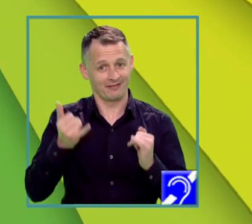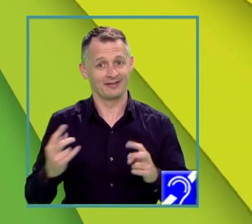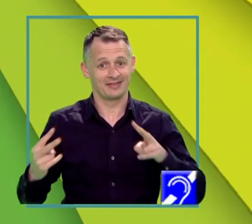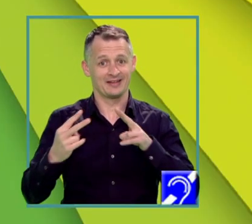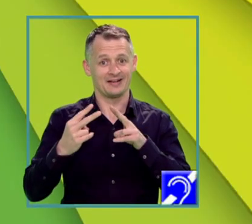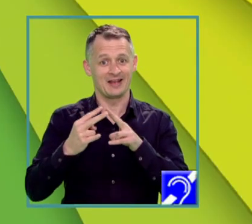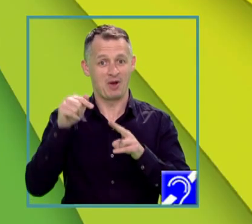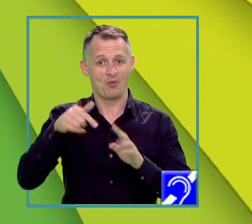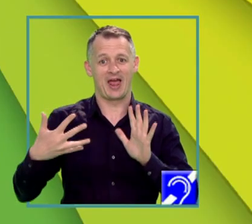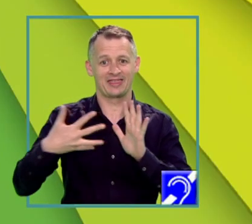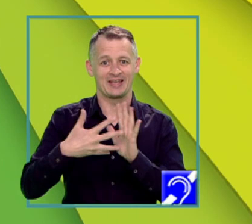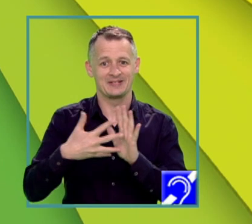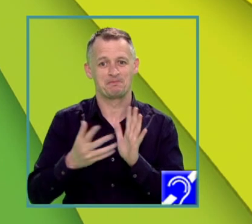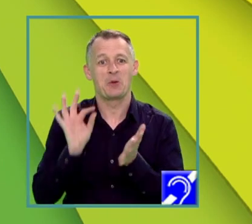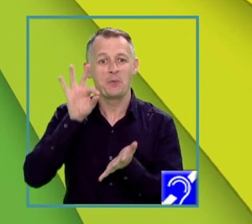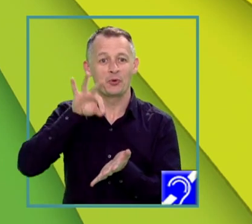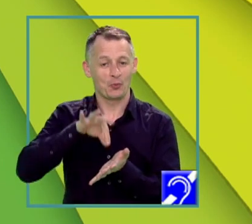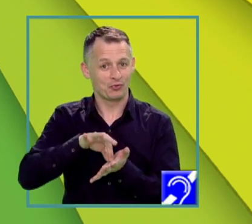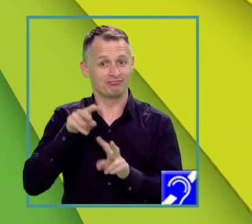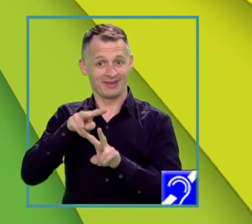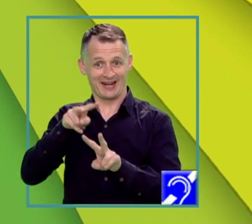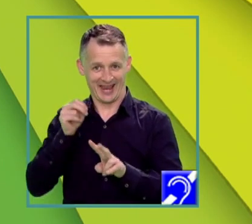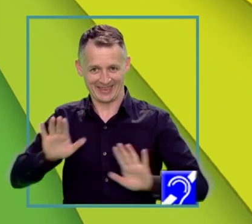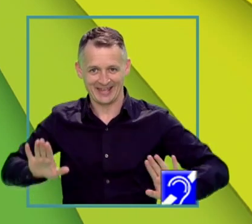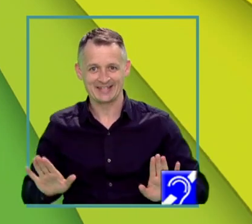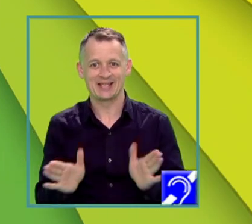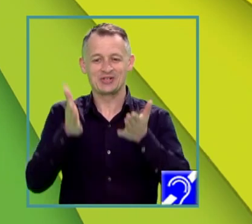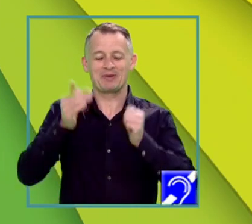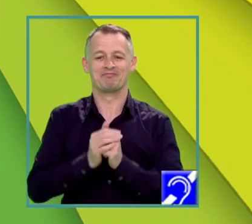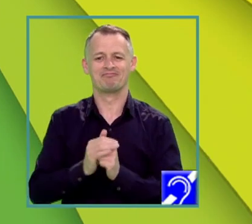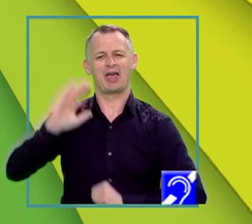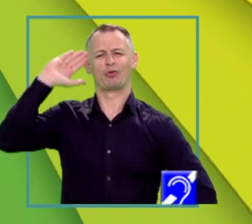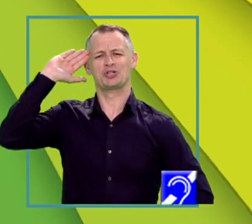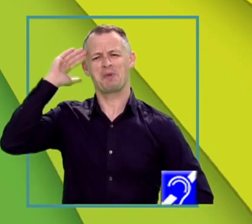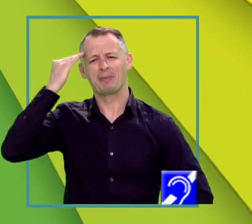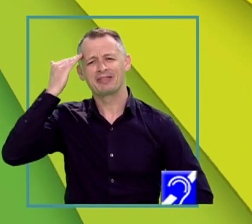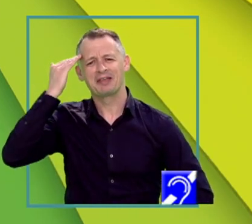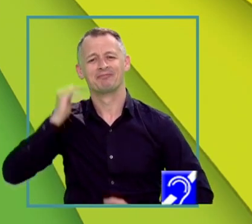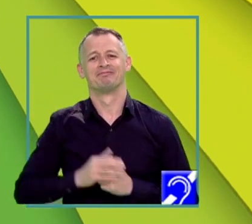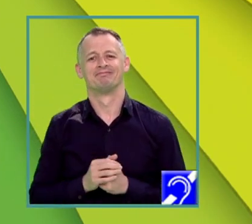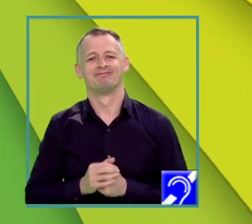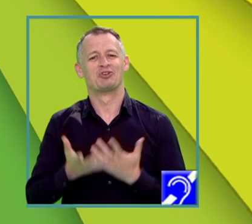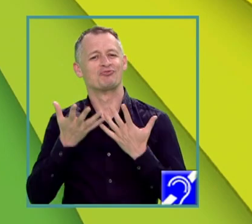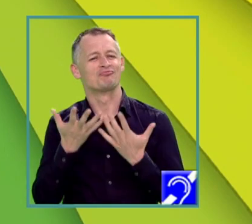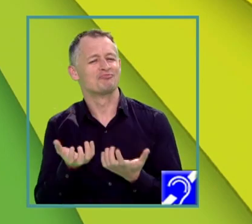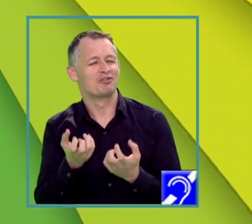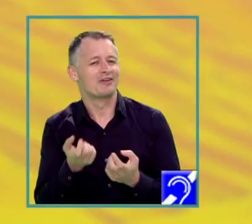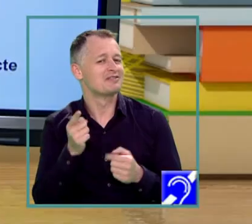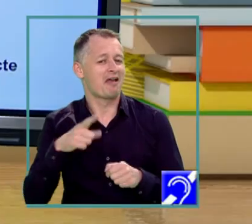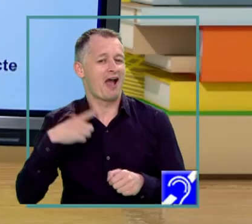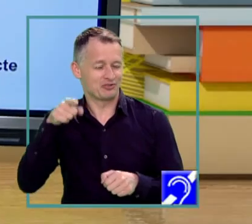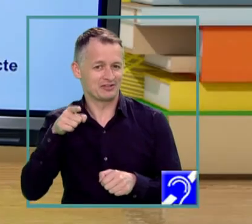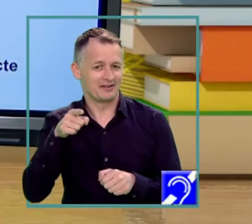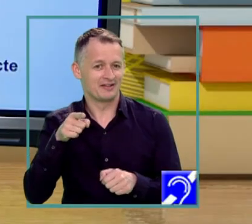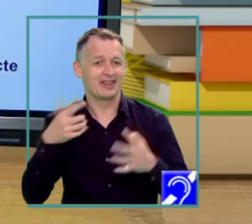acestui test propun să înainte de a începe să ne aducem aminte În ce constă acest peste